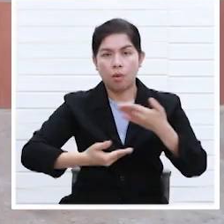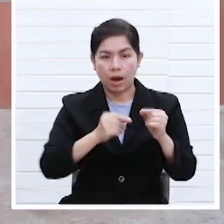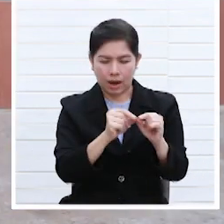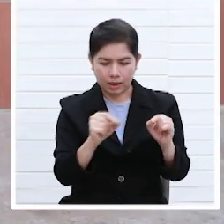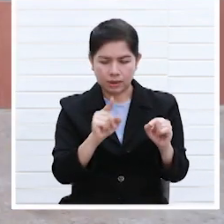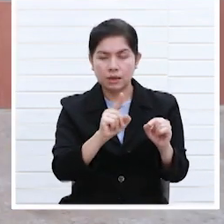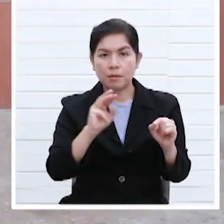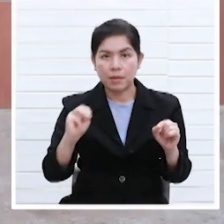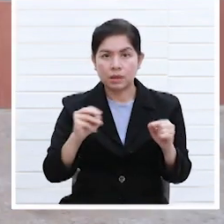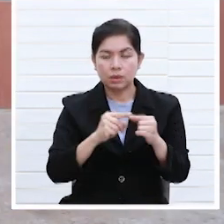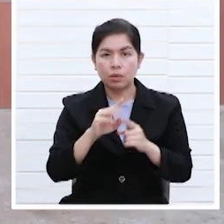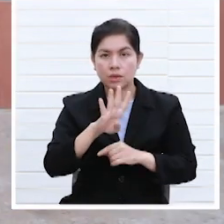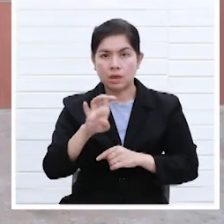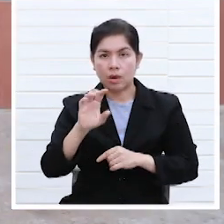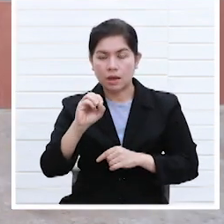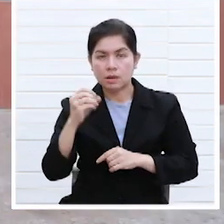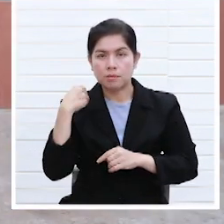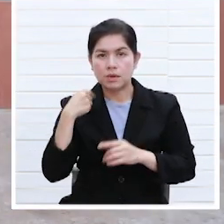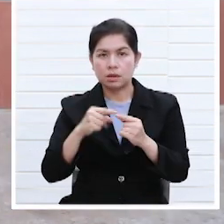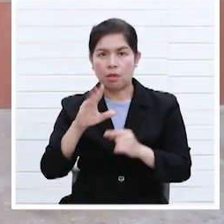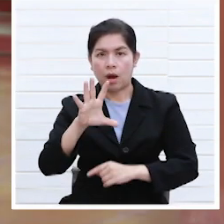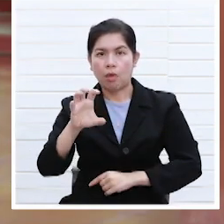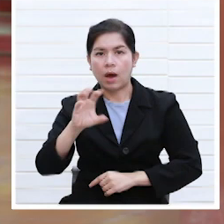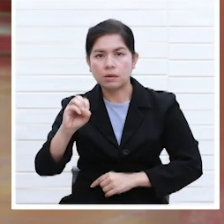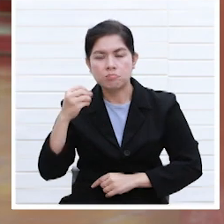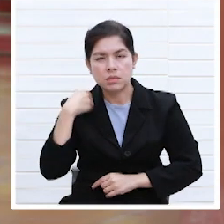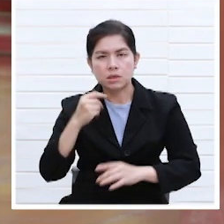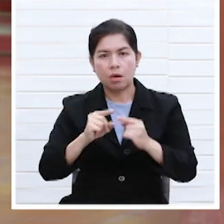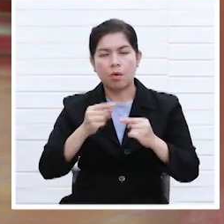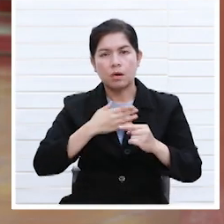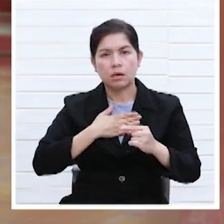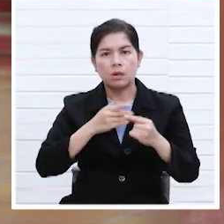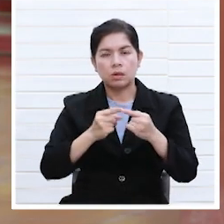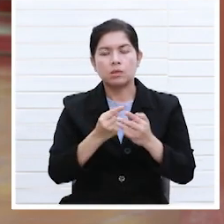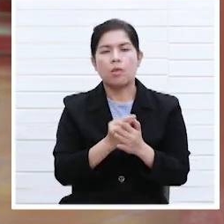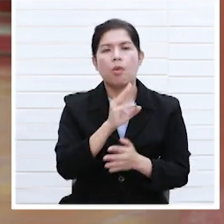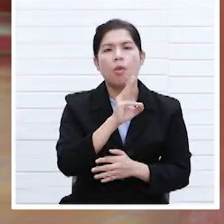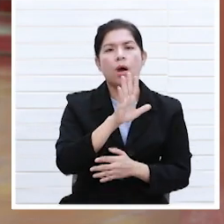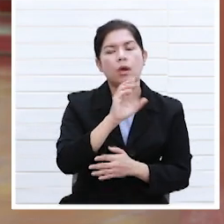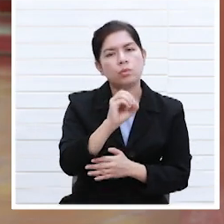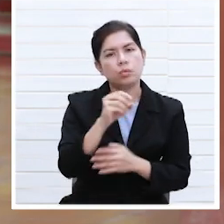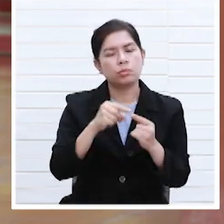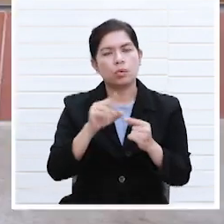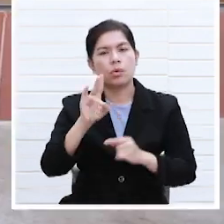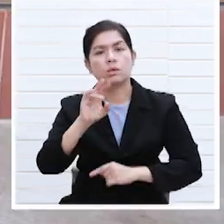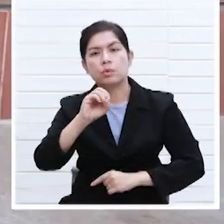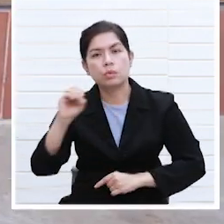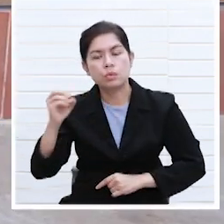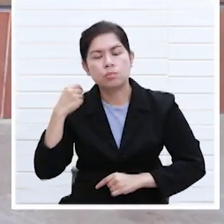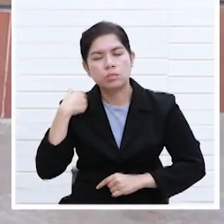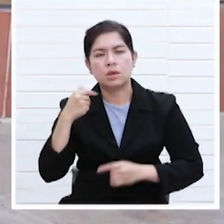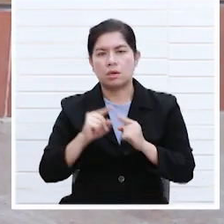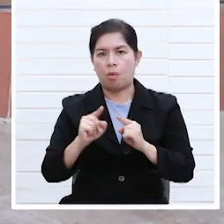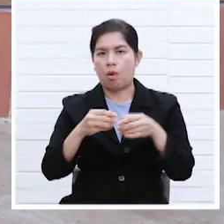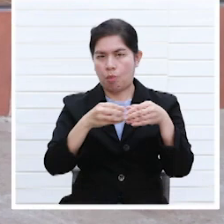เม็ดละ450 500 550แต่แม่สุภานีซื้อก็650 700 800แต่ลูกค้าขา